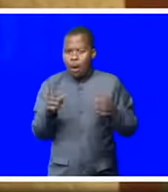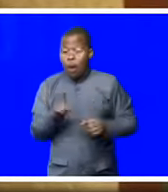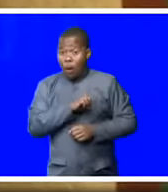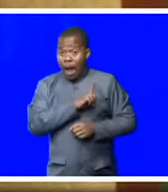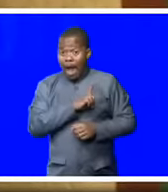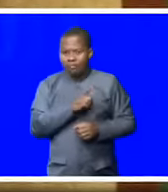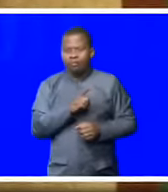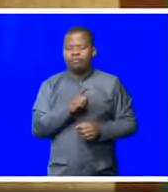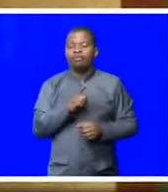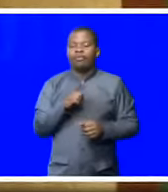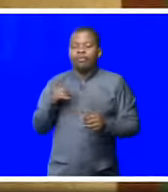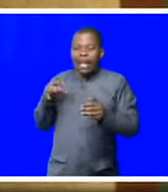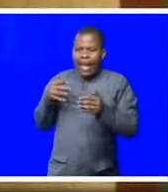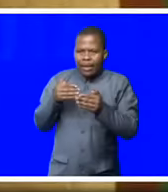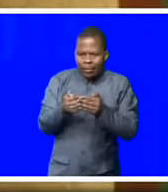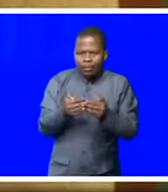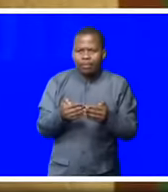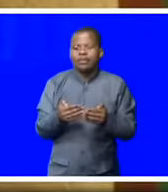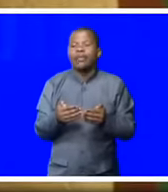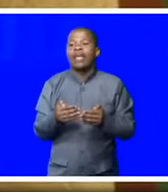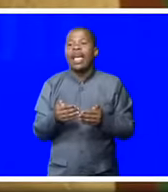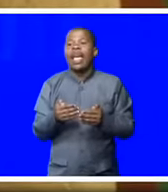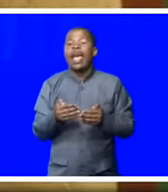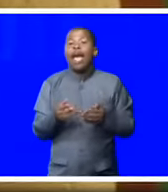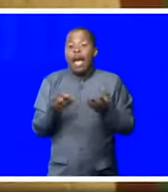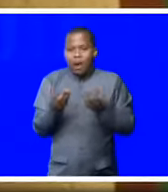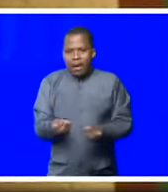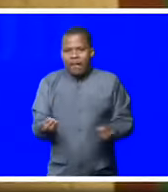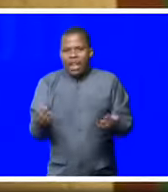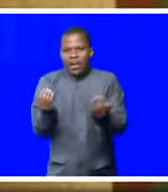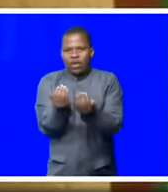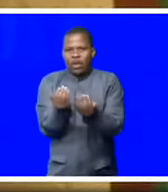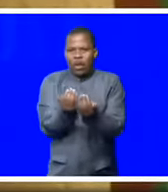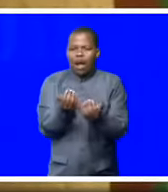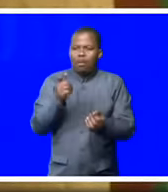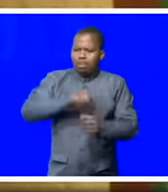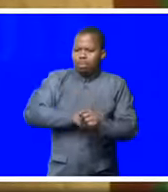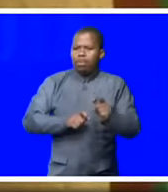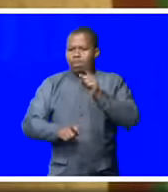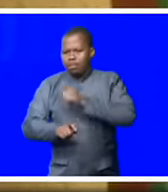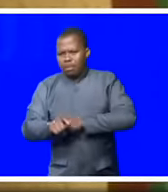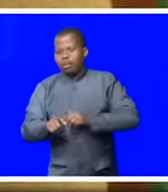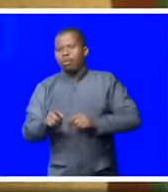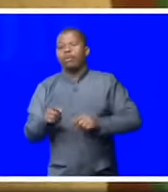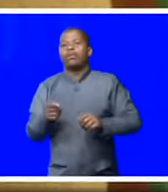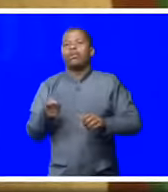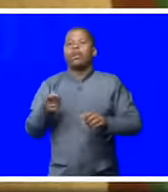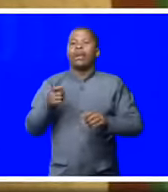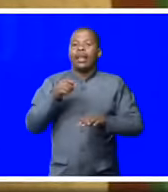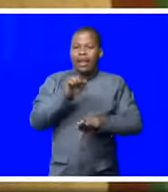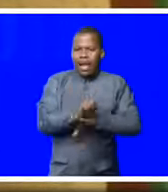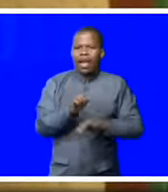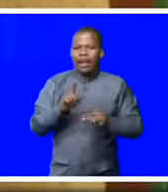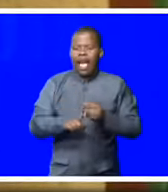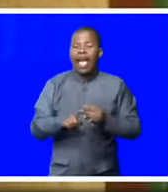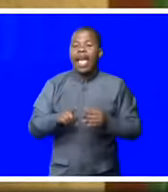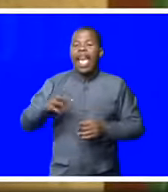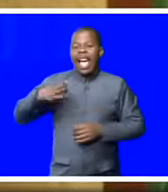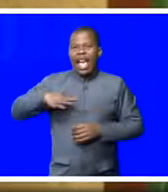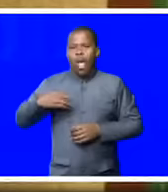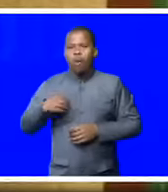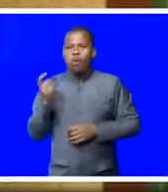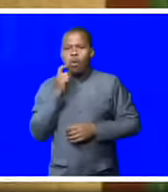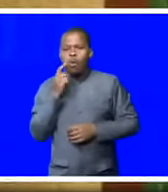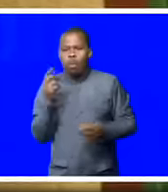inkinga yokuthi ukhanza ukuthi bantwana bayaboshwa mhlambe ngikhuluma nabo teenage pregnancy phinzeke sesinana inkinga